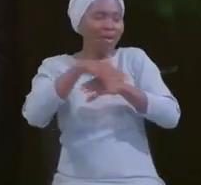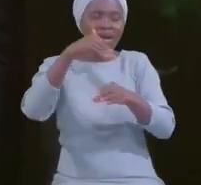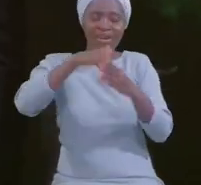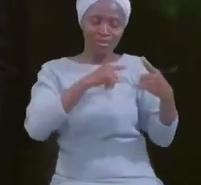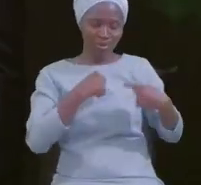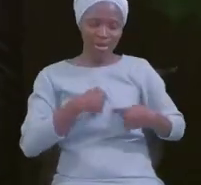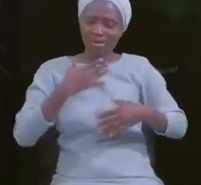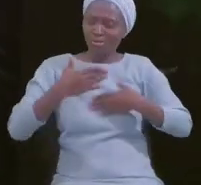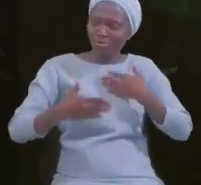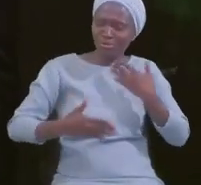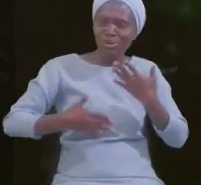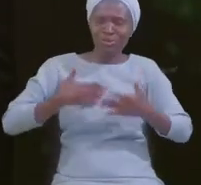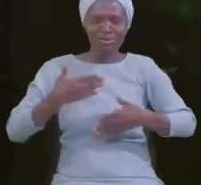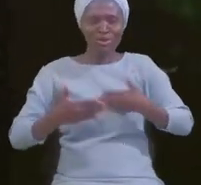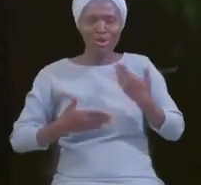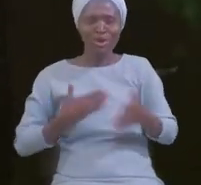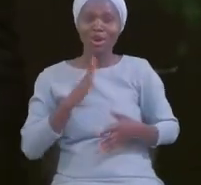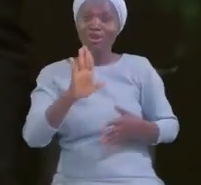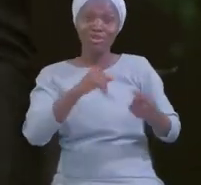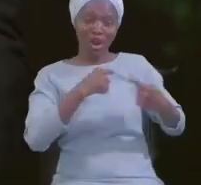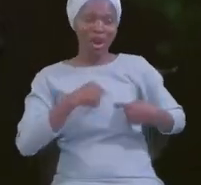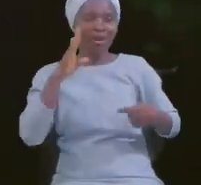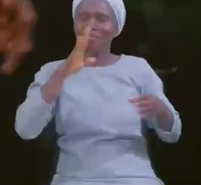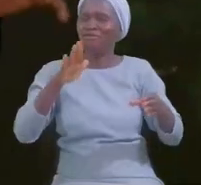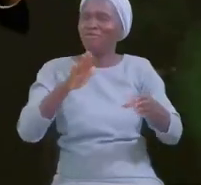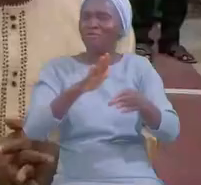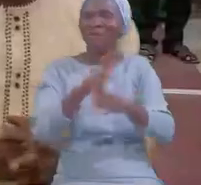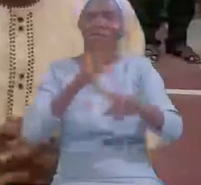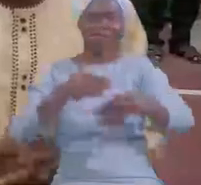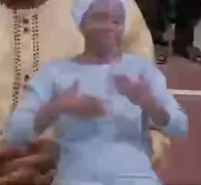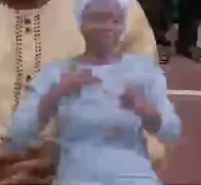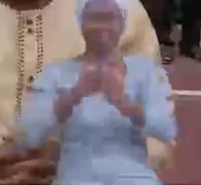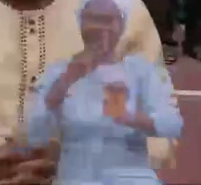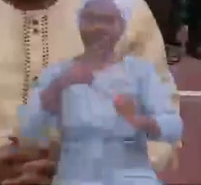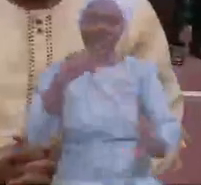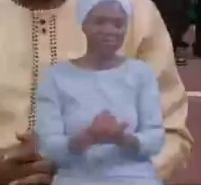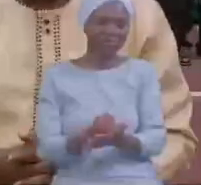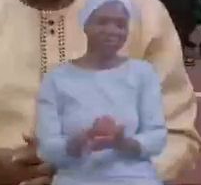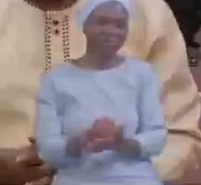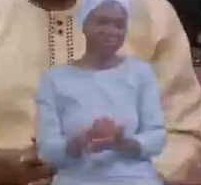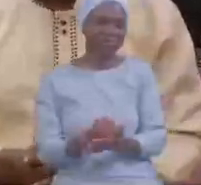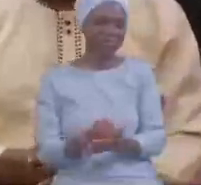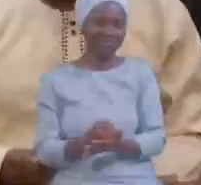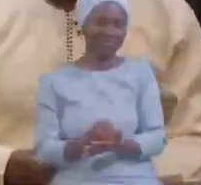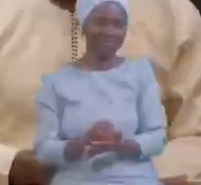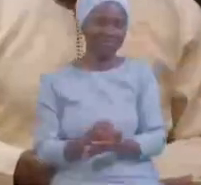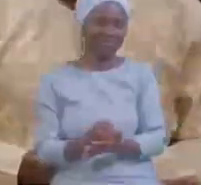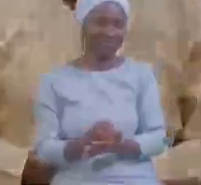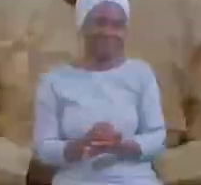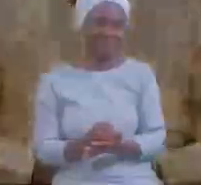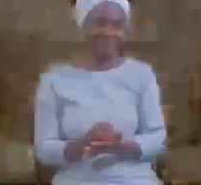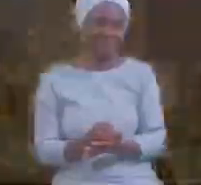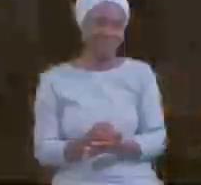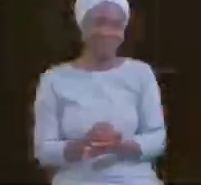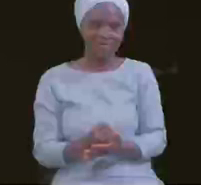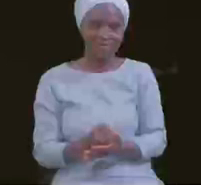joie. Votre cœur sera rempli de joie. Votre sauveur là-bas